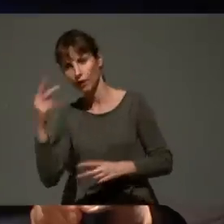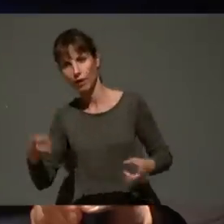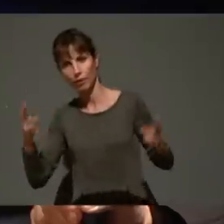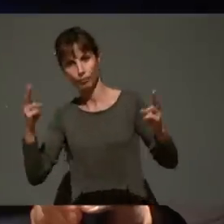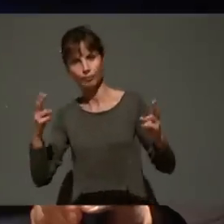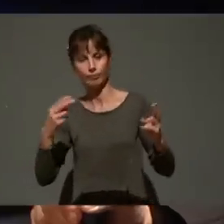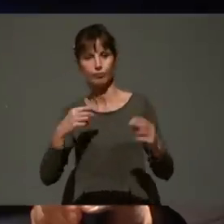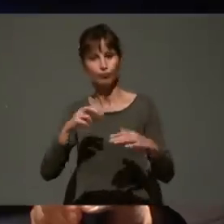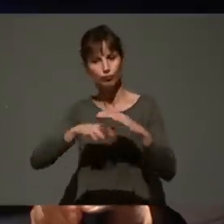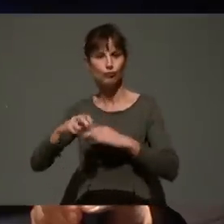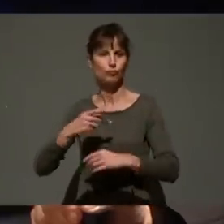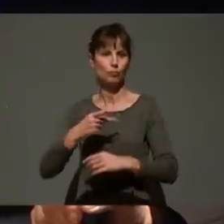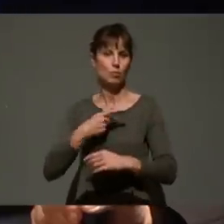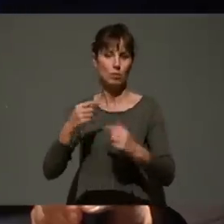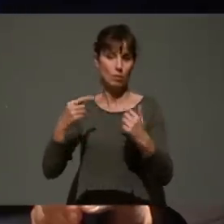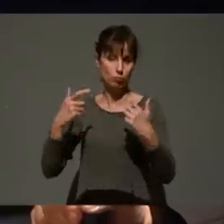Il y a un peu de tout.